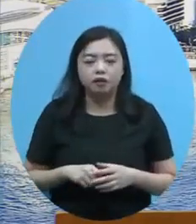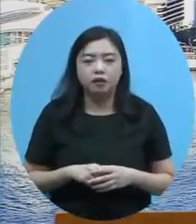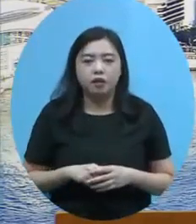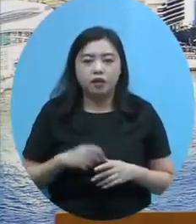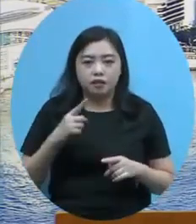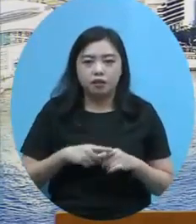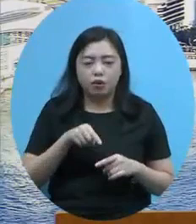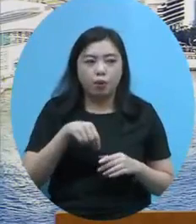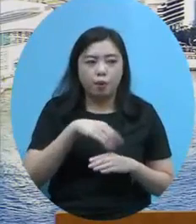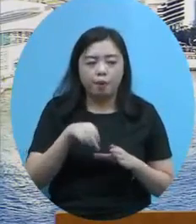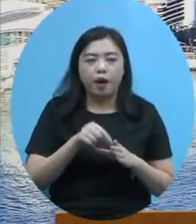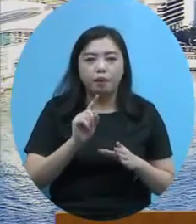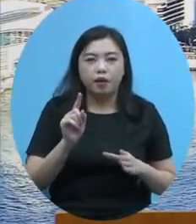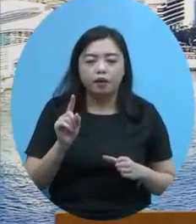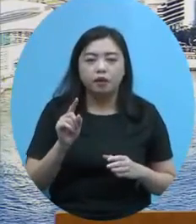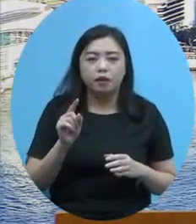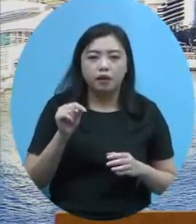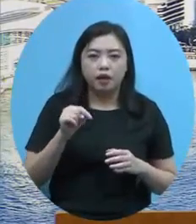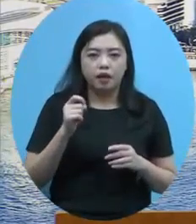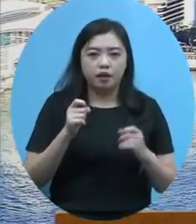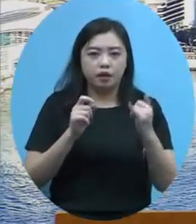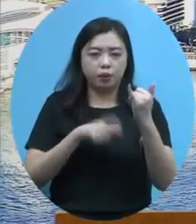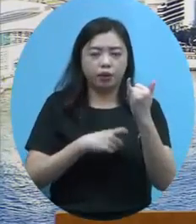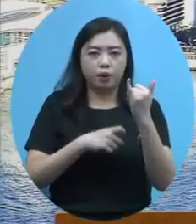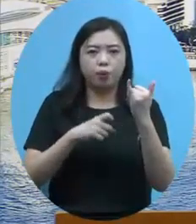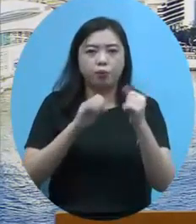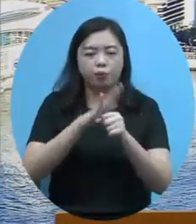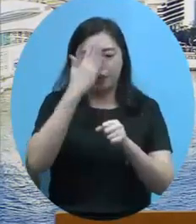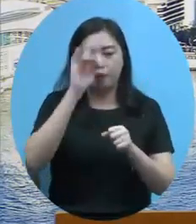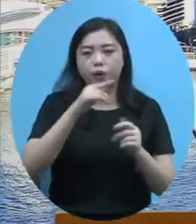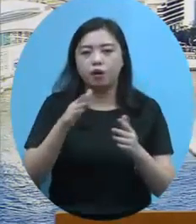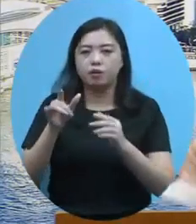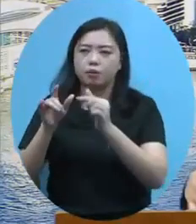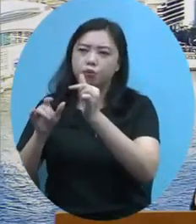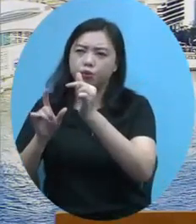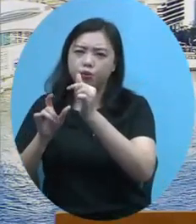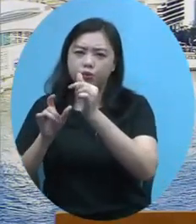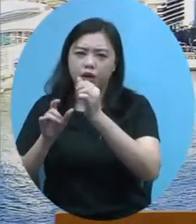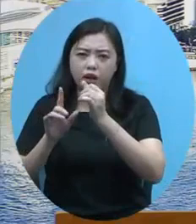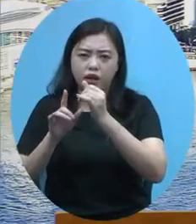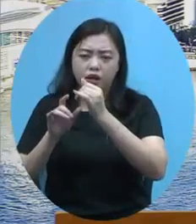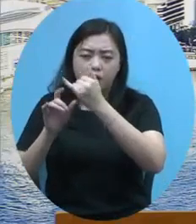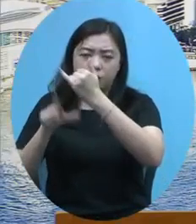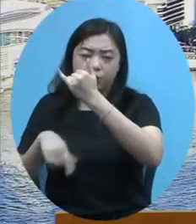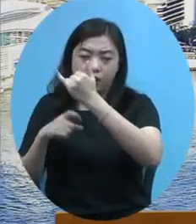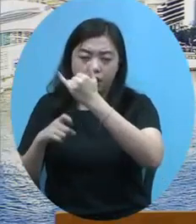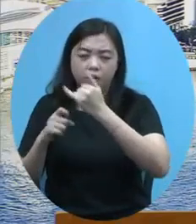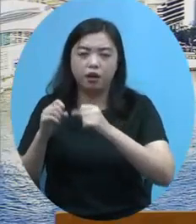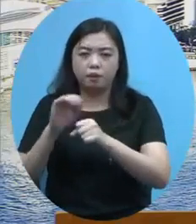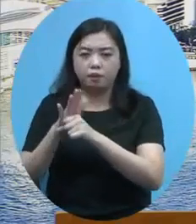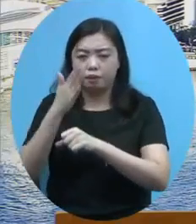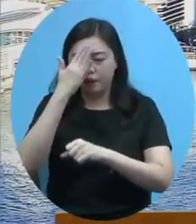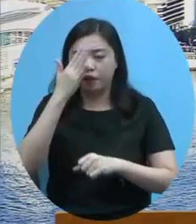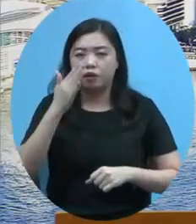實其中一宗咧，就係佢係9日陰性之後咧，10日嘅樣本就係陽性。咁我哋相信佢都係即係一個即係可能啱啱即係